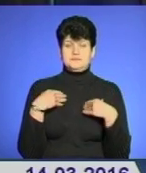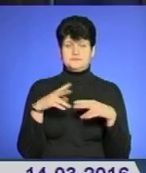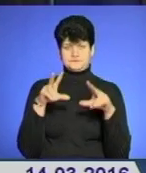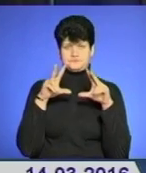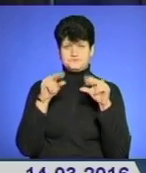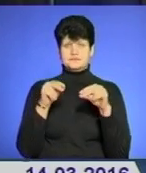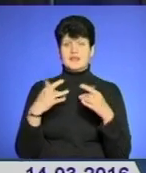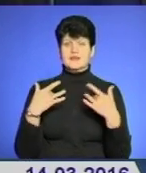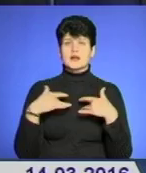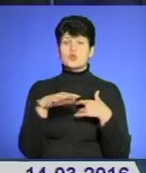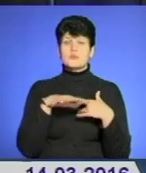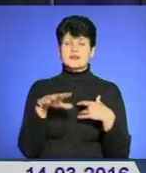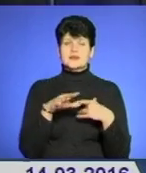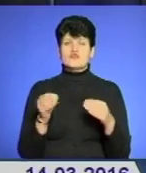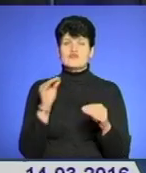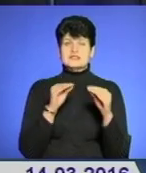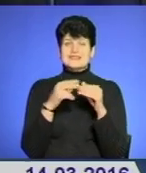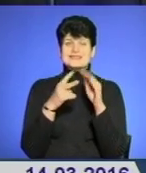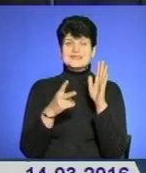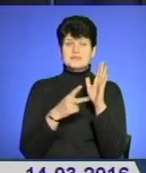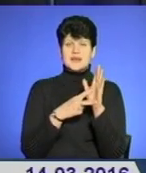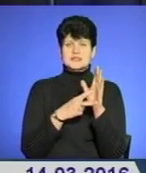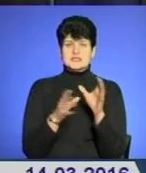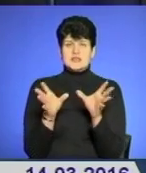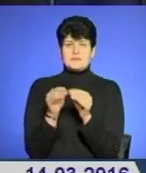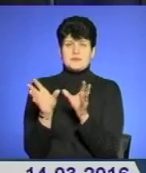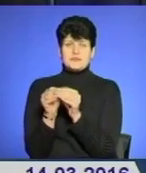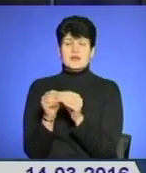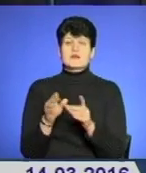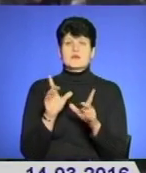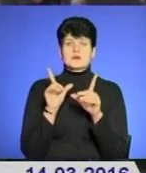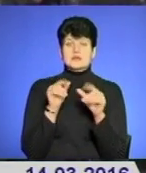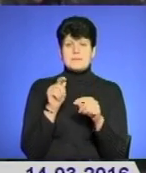театральному майдані та у складі 17 екіпажів взялись за патрулювання міста.